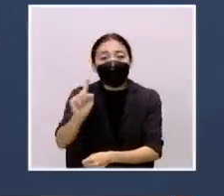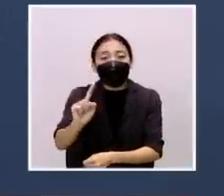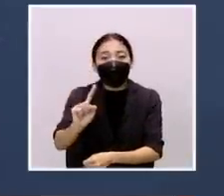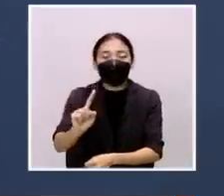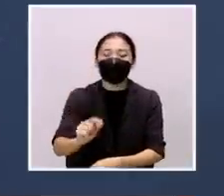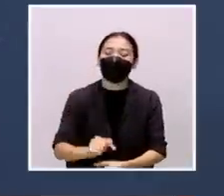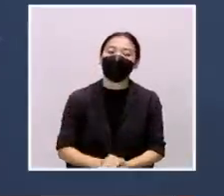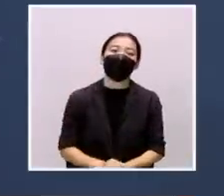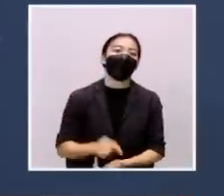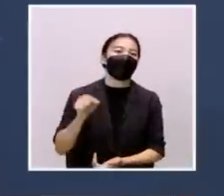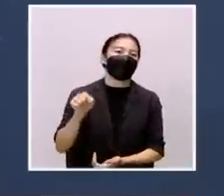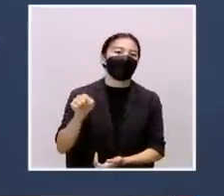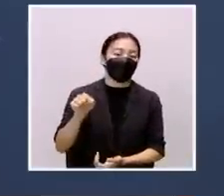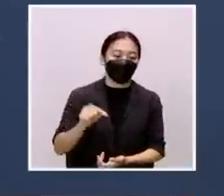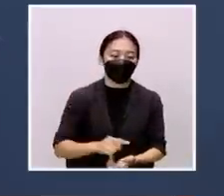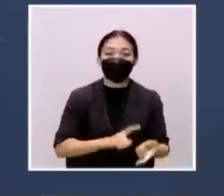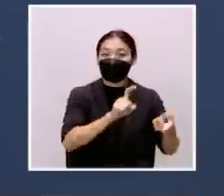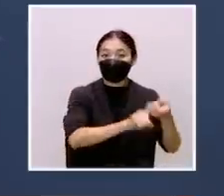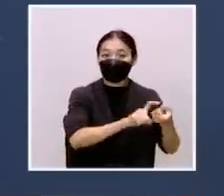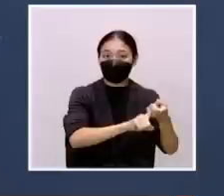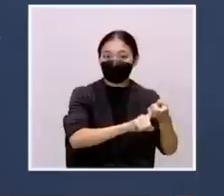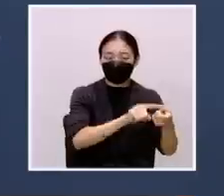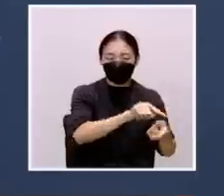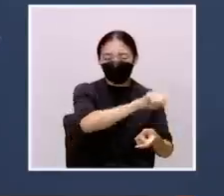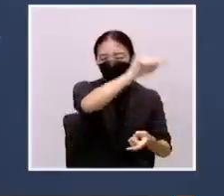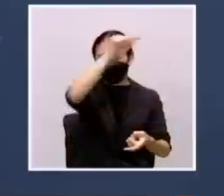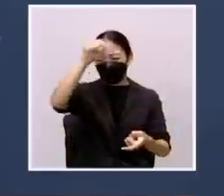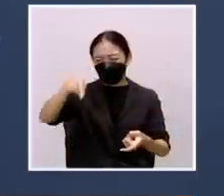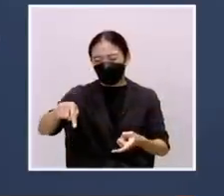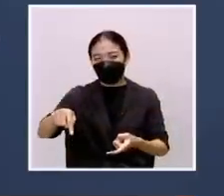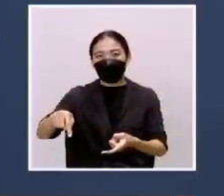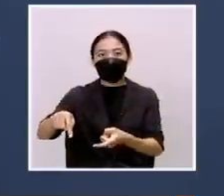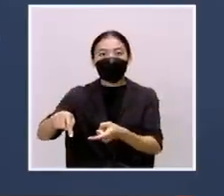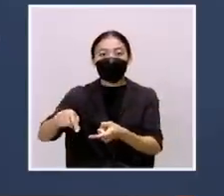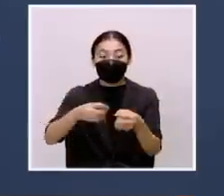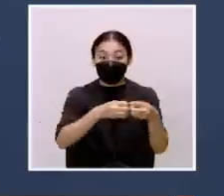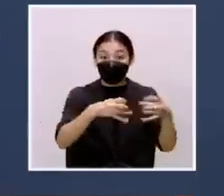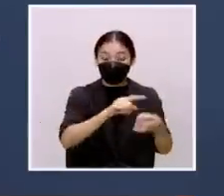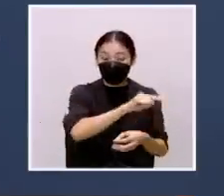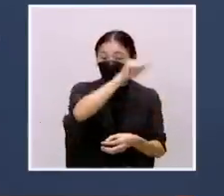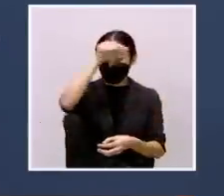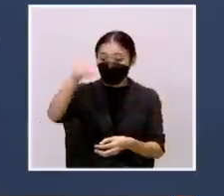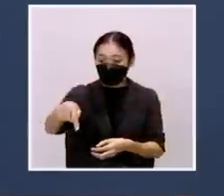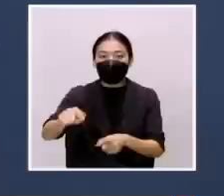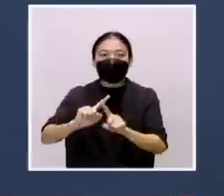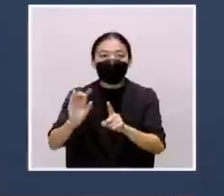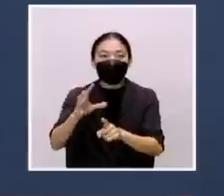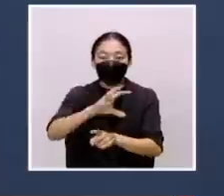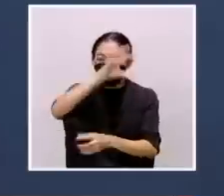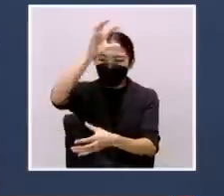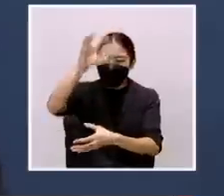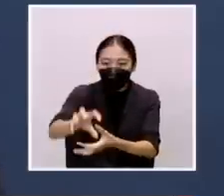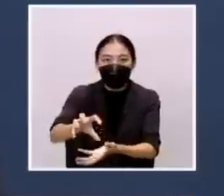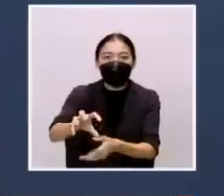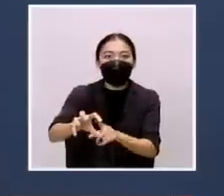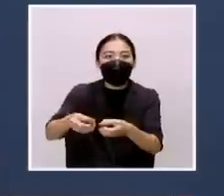ราะว่าระเบิดค่ะที่ถูกทิ้งลงไปในยูเครนแต่มันไม่เกิดการระเบิดมันยังกระจัดกระจายอยู่ตามเมืองต่างๆในยูเคร